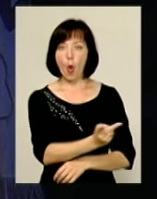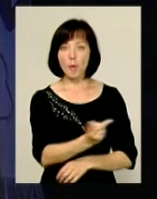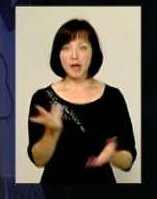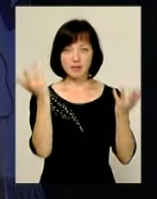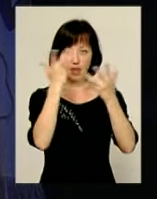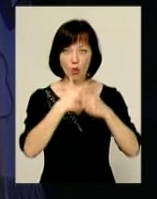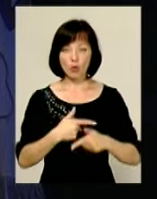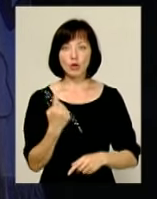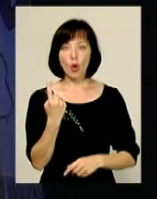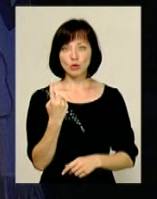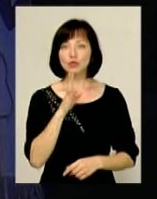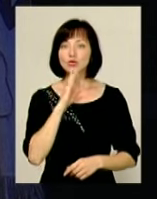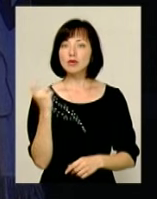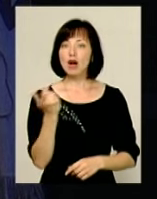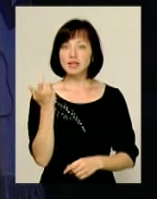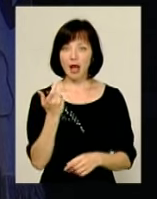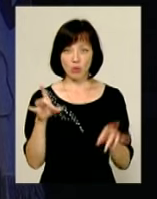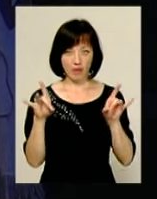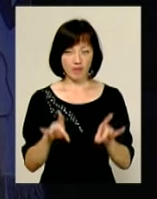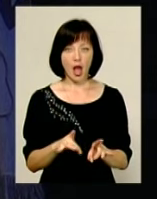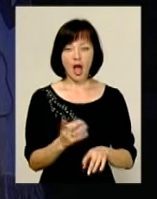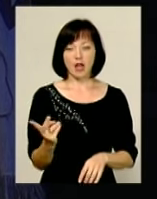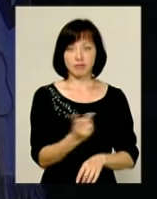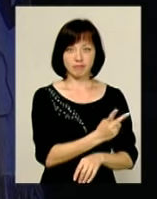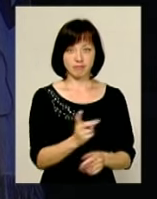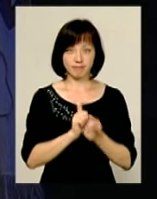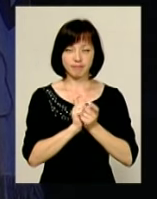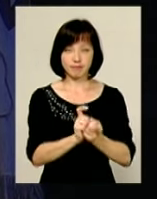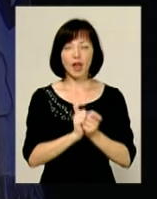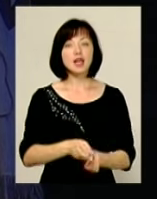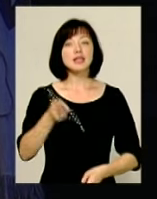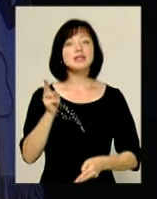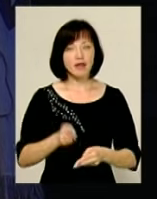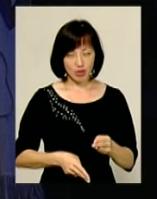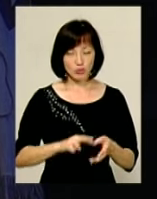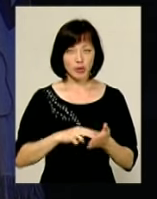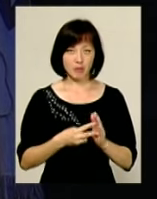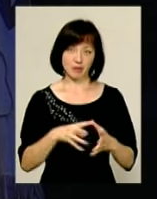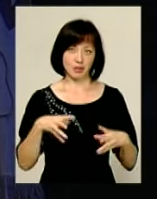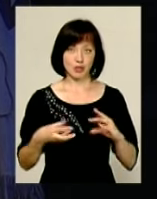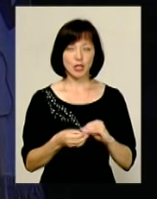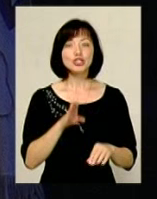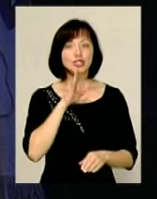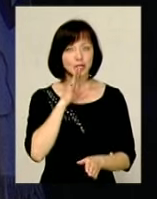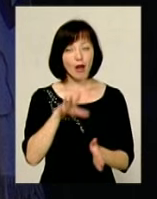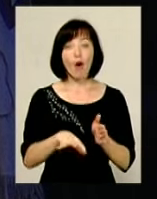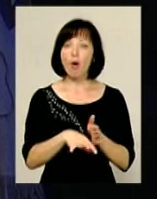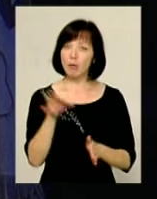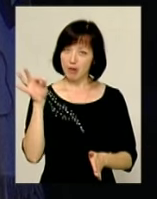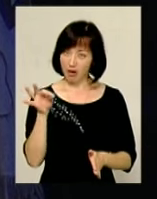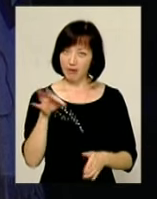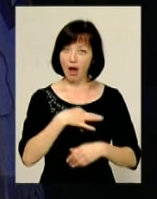закохуються у хазяйку таверни. Чоловічий двобій завершується передбачуваним результатом. Жінка надає